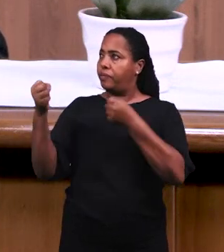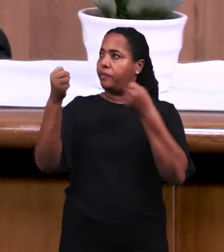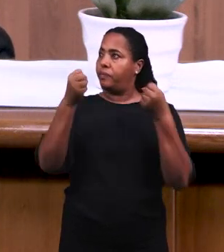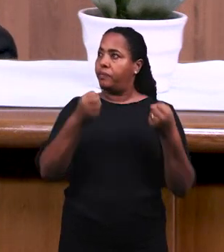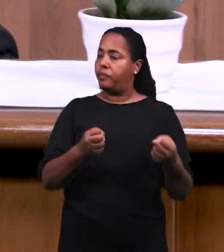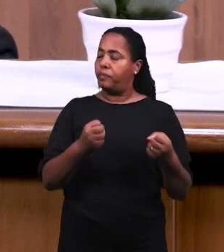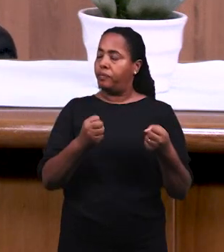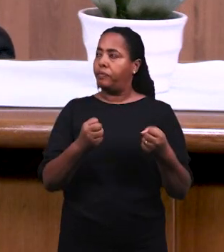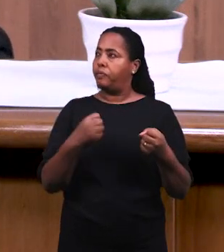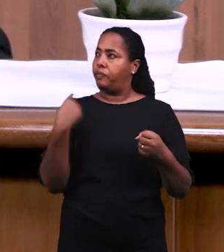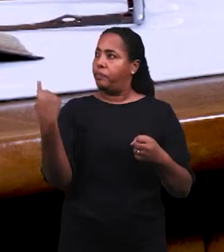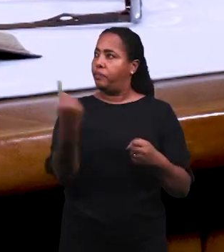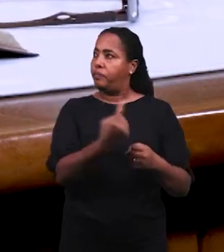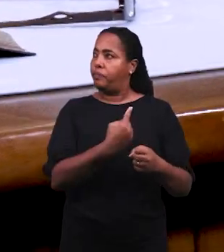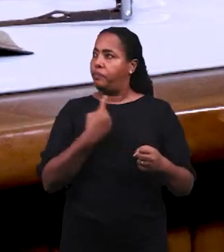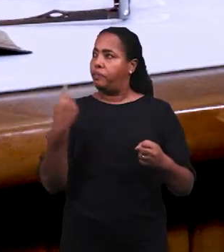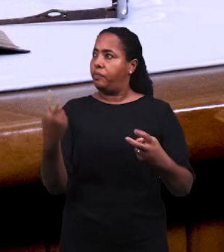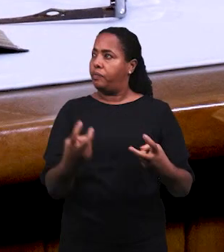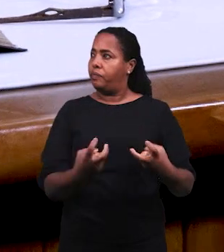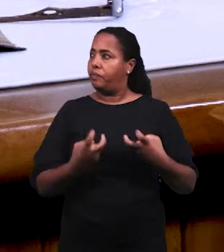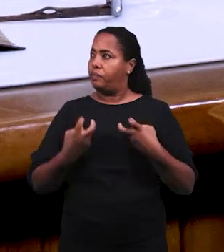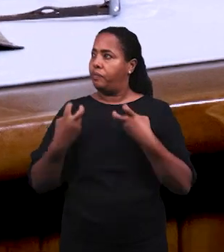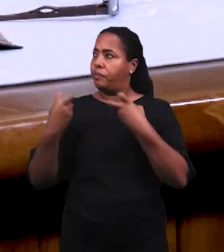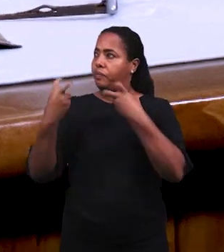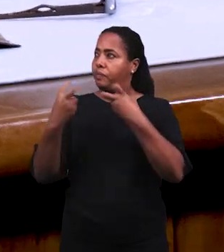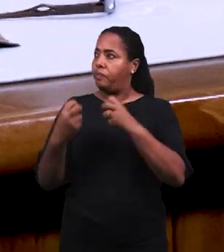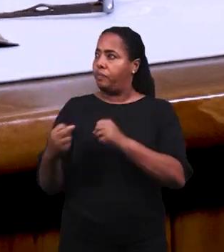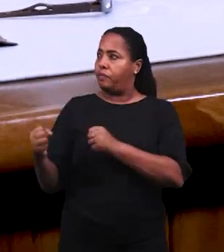Бог всемогущий, к Тебе мы взываем.